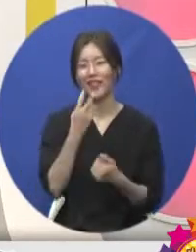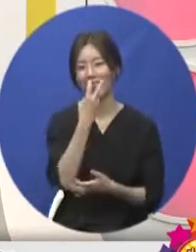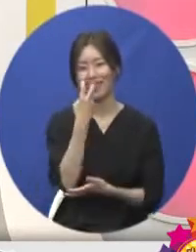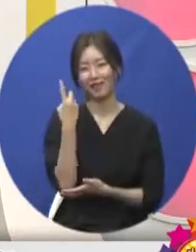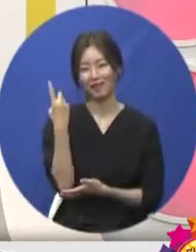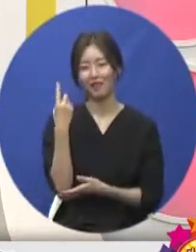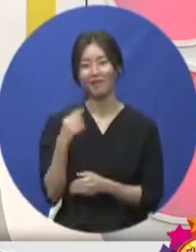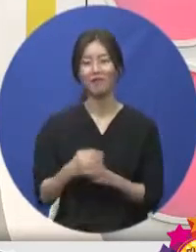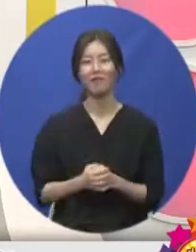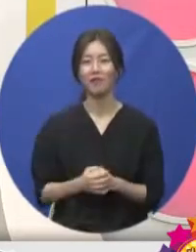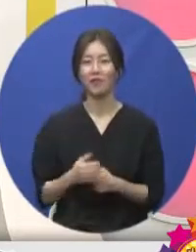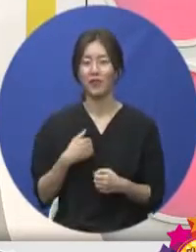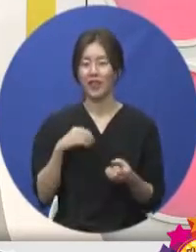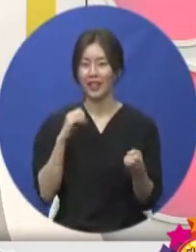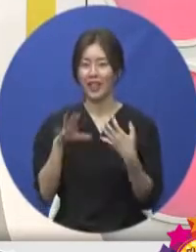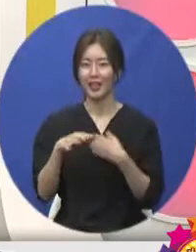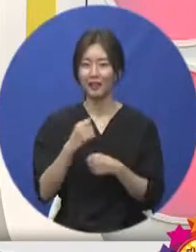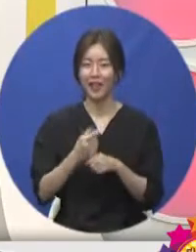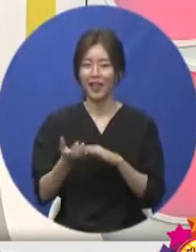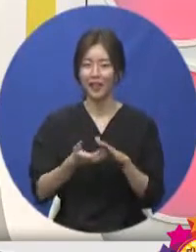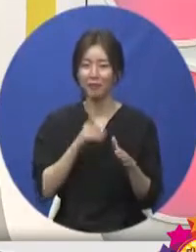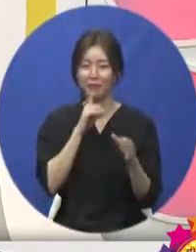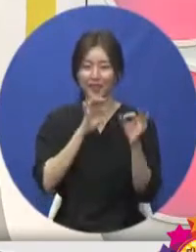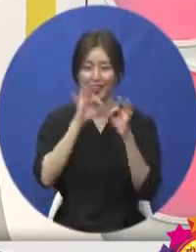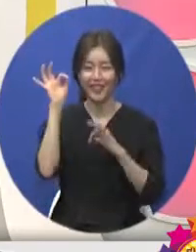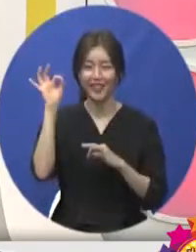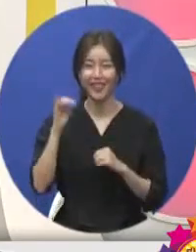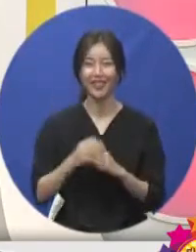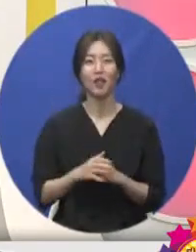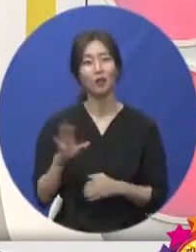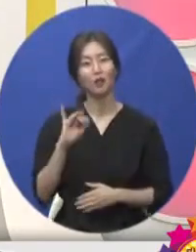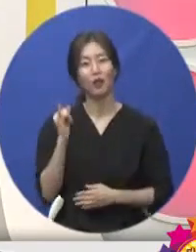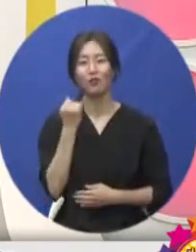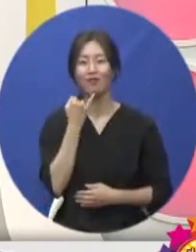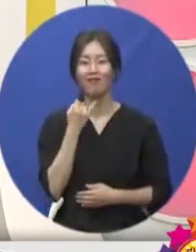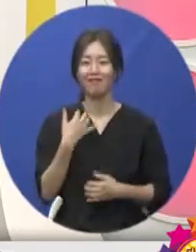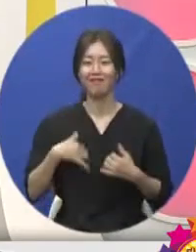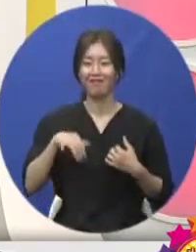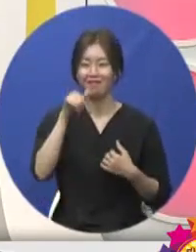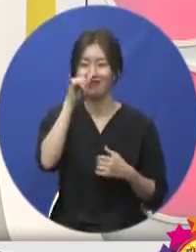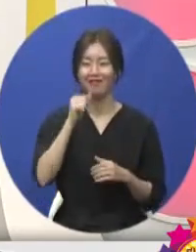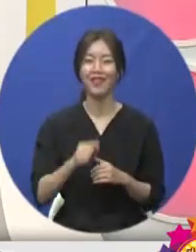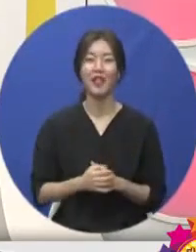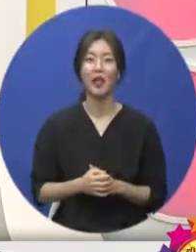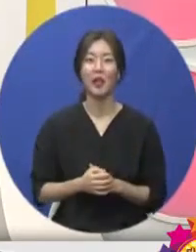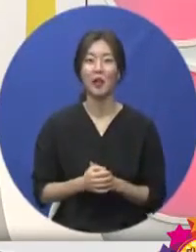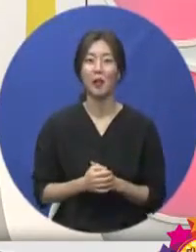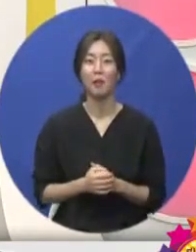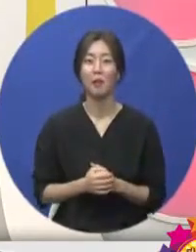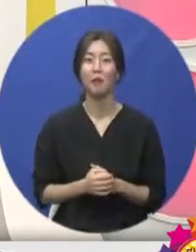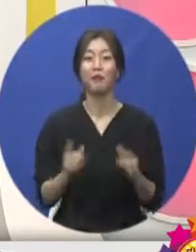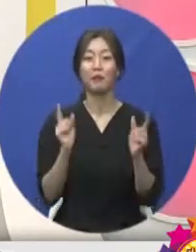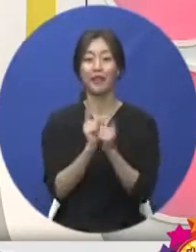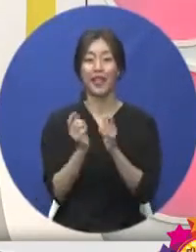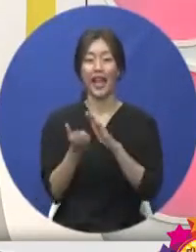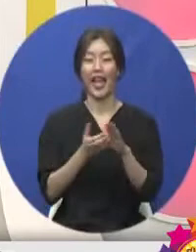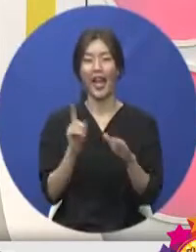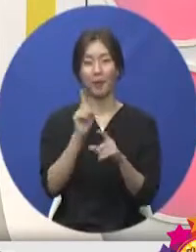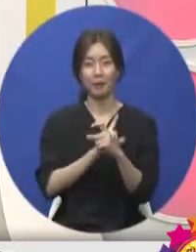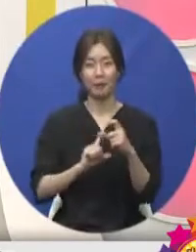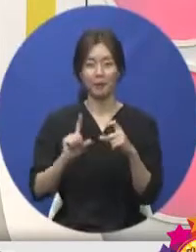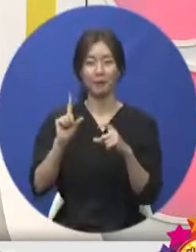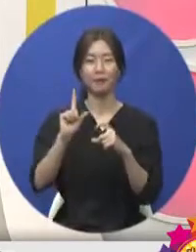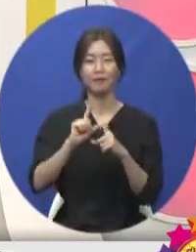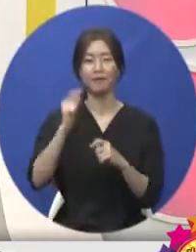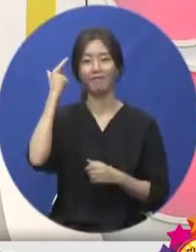맞춰잖아. 내가 야. 답을 먼저 얘기해버렸네 아까. 어떻게 비에 관련네요. 재밌네요. 자 네. 다음 분 이제 만나볼게요. 그럼 다음 분 만나기 전에 퀴즈 한번 또